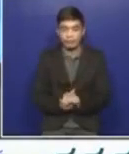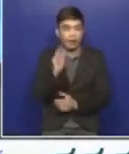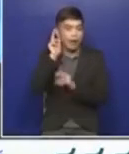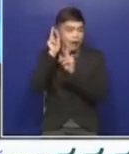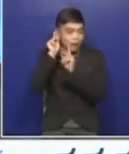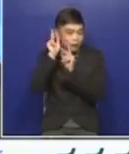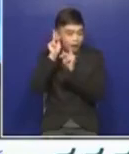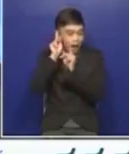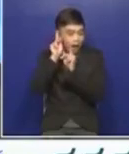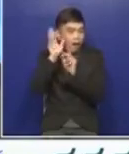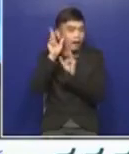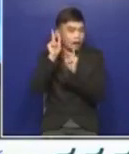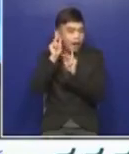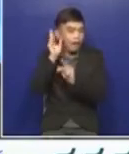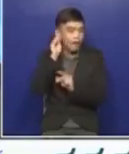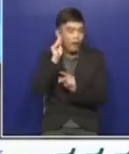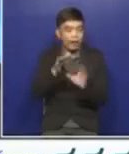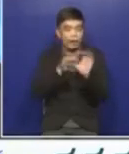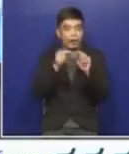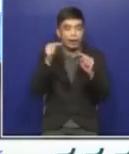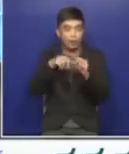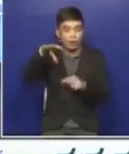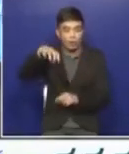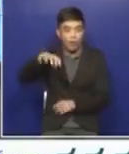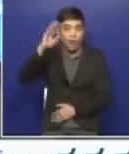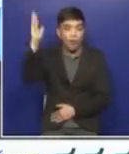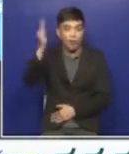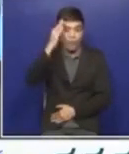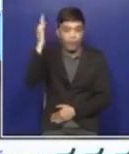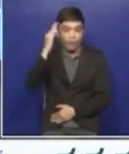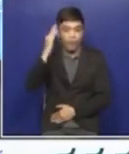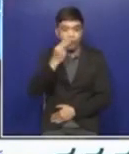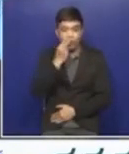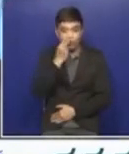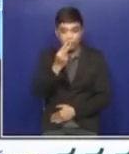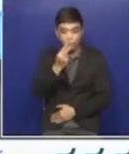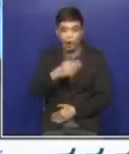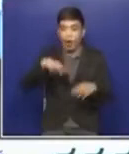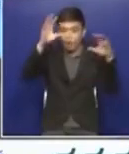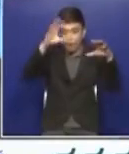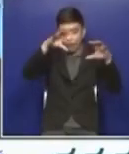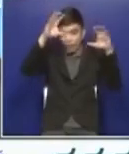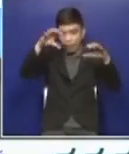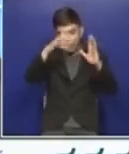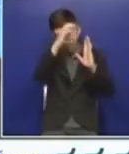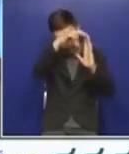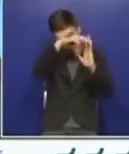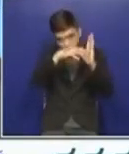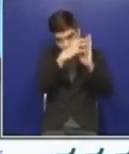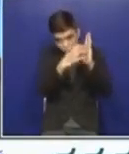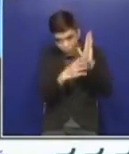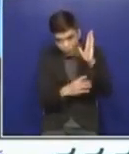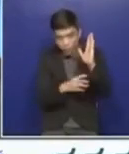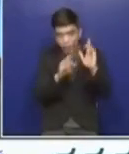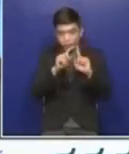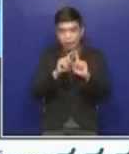ตุนิยมวิทยานั้นดูเหมือนว่าฝนจะตกทั่วประเทศไทยแต่แท้จริงแล้วไม่ใช่นะครับอย่างภาคอีสานนี้ก็ตก